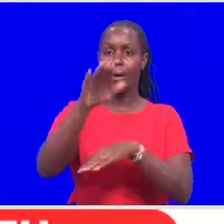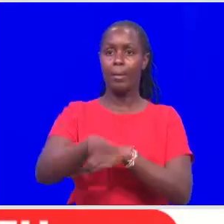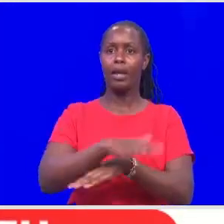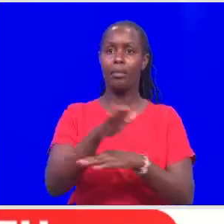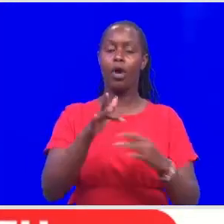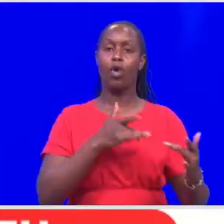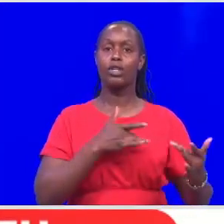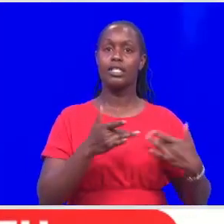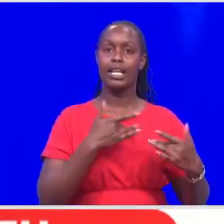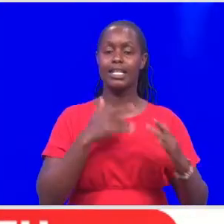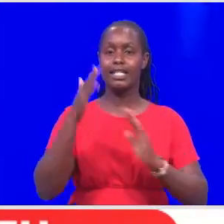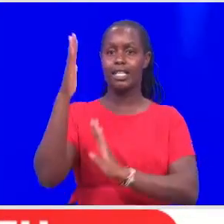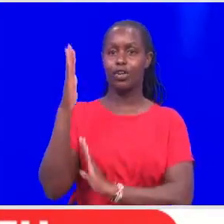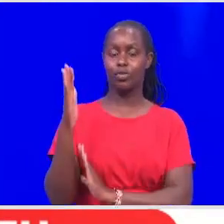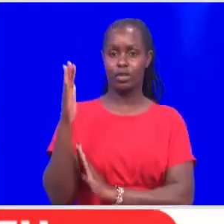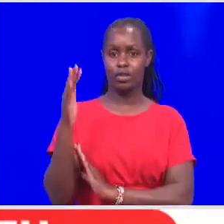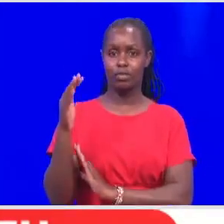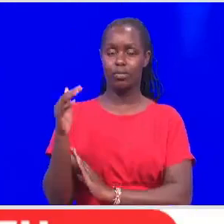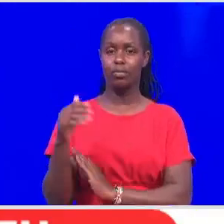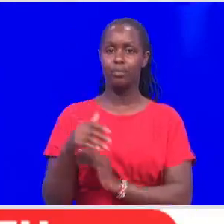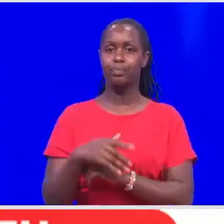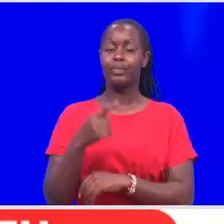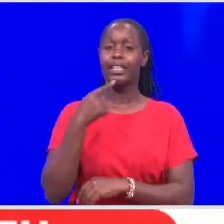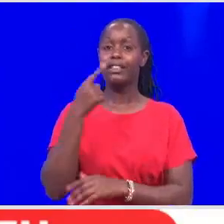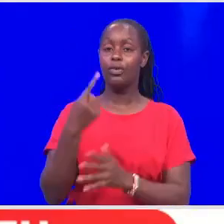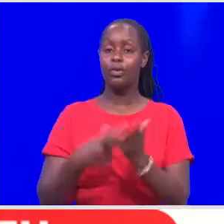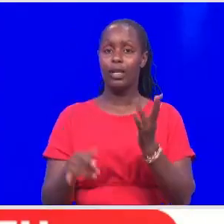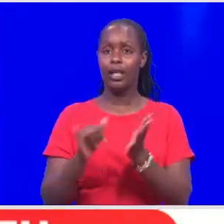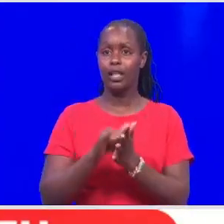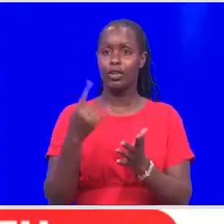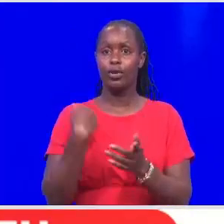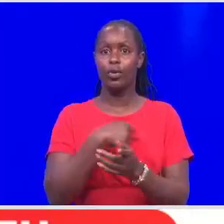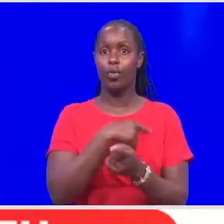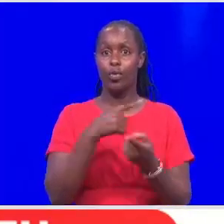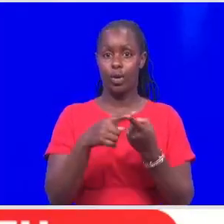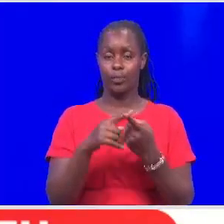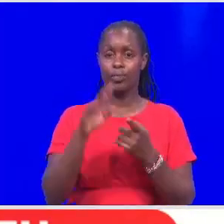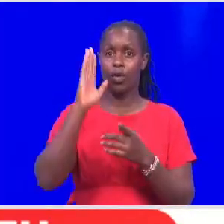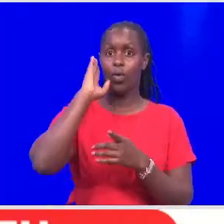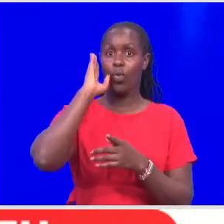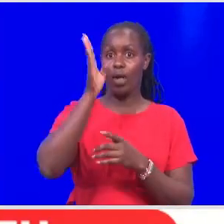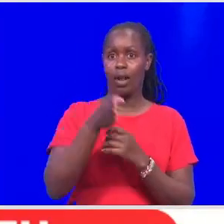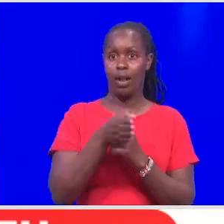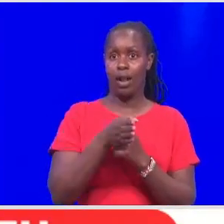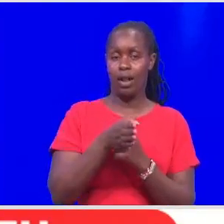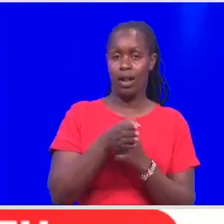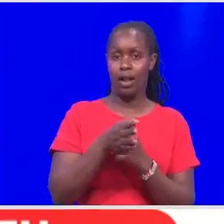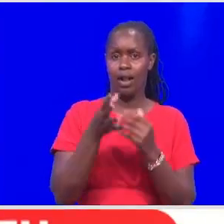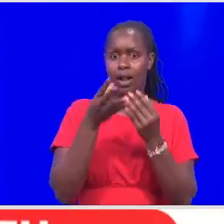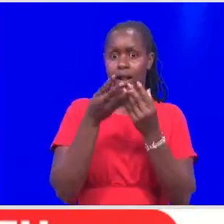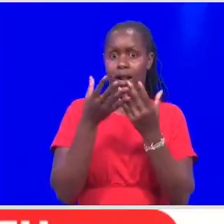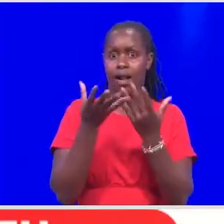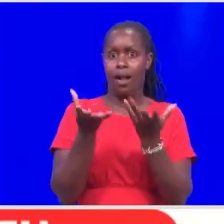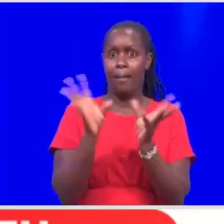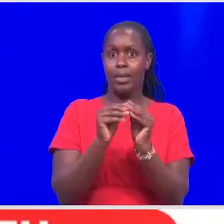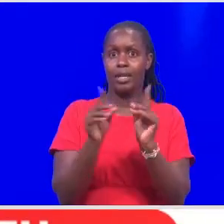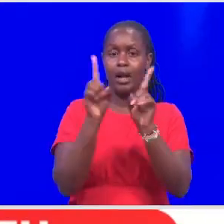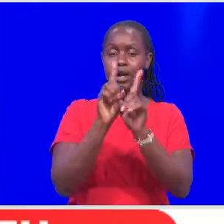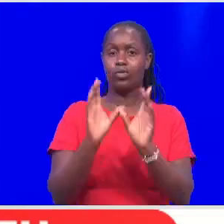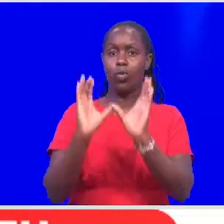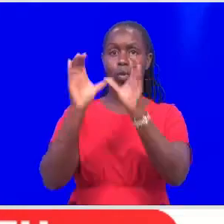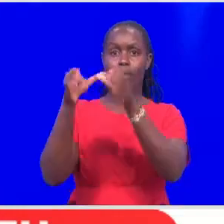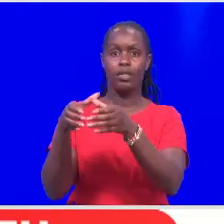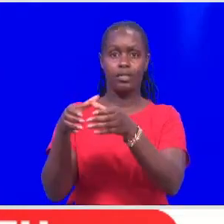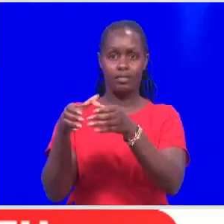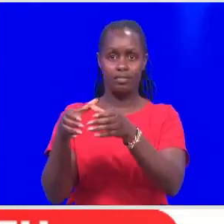firm and say we are going to disarm all communities. That would have been, in